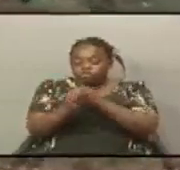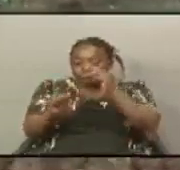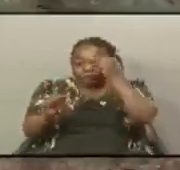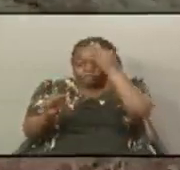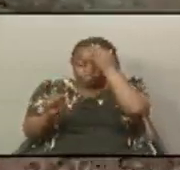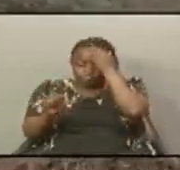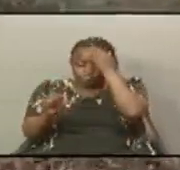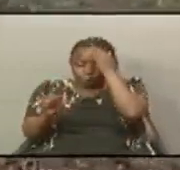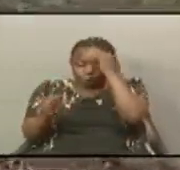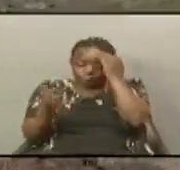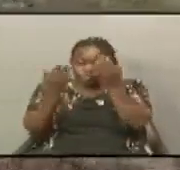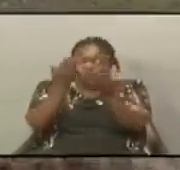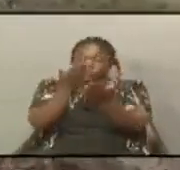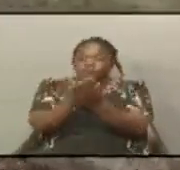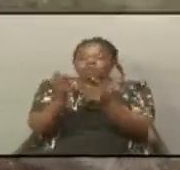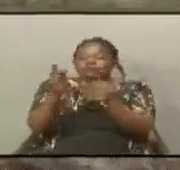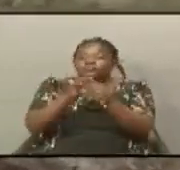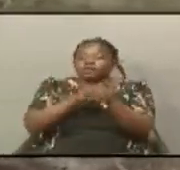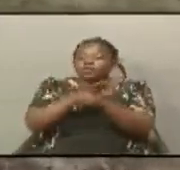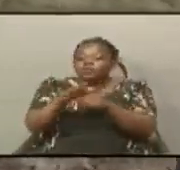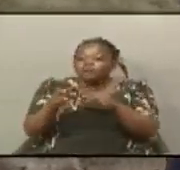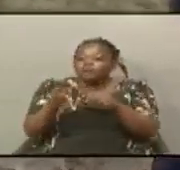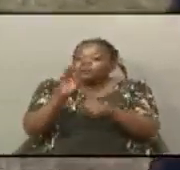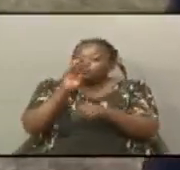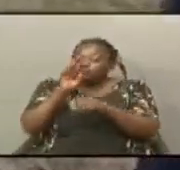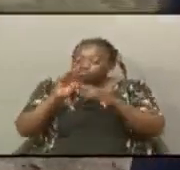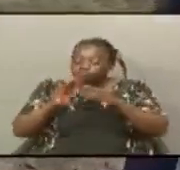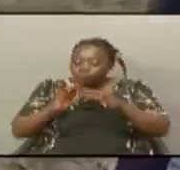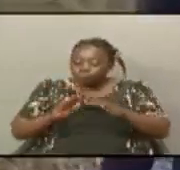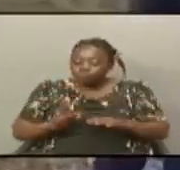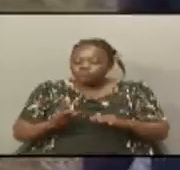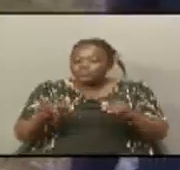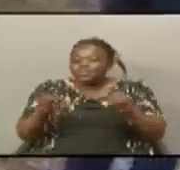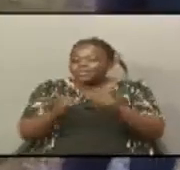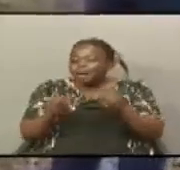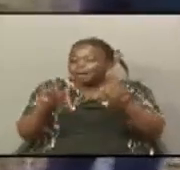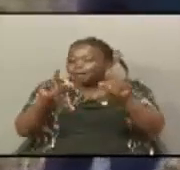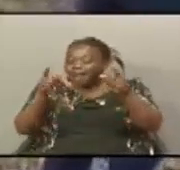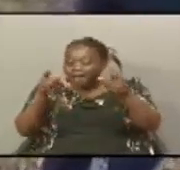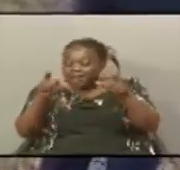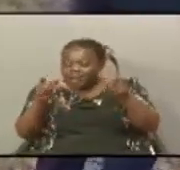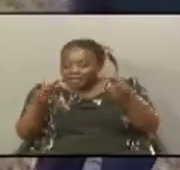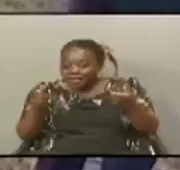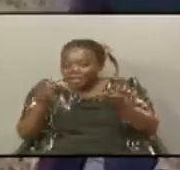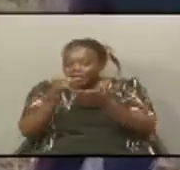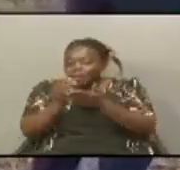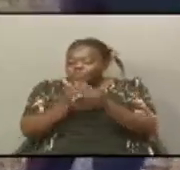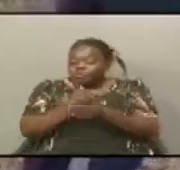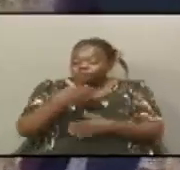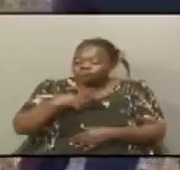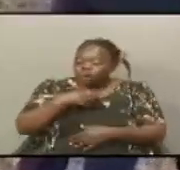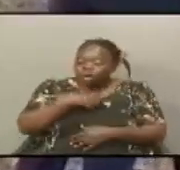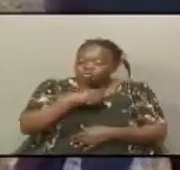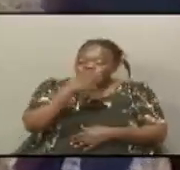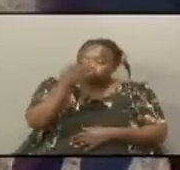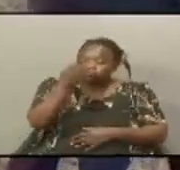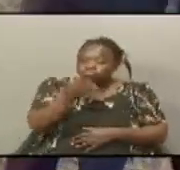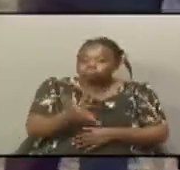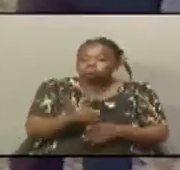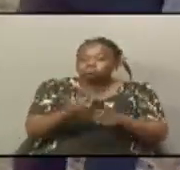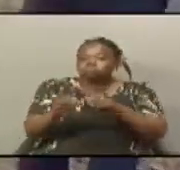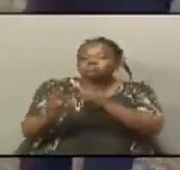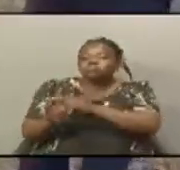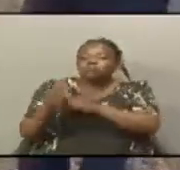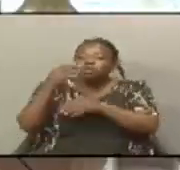Kyokka asabye abantu emitundu bya Renzoli okubeera abakakamu naye nga bali bulindaala kubanga amagye gali okukuuma ensalo